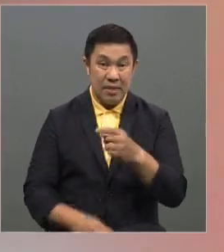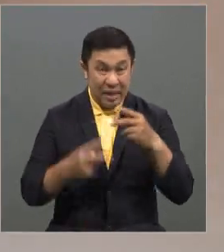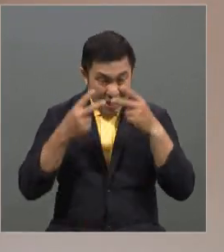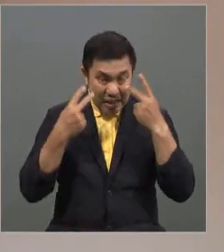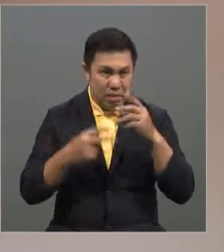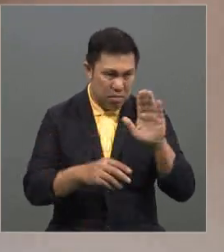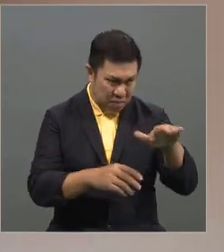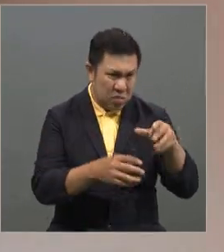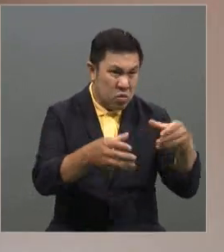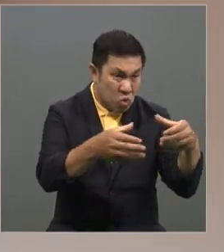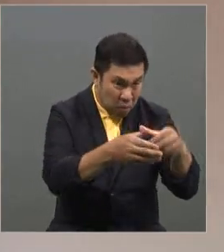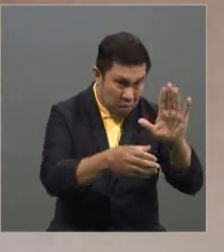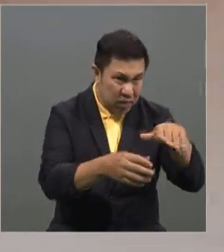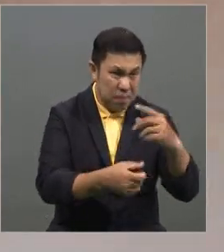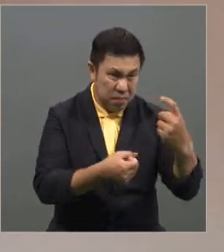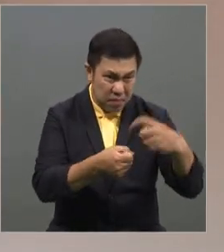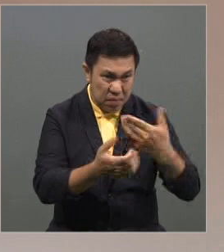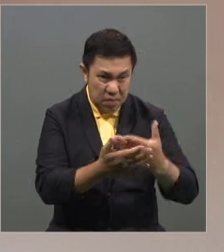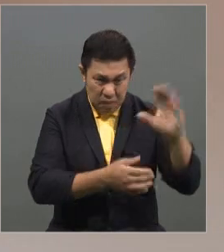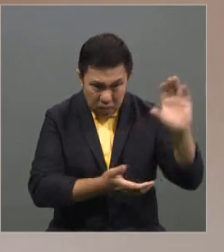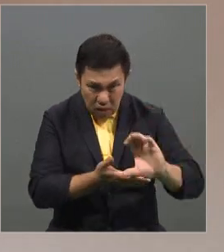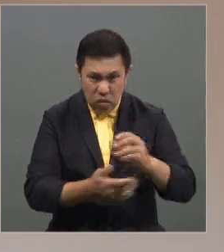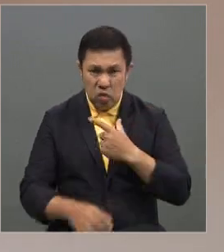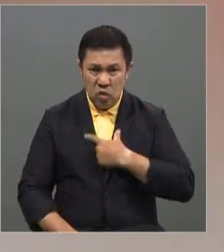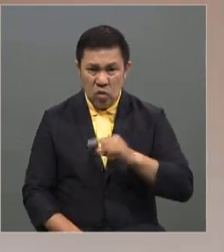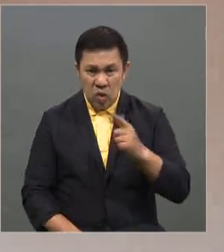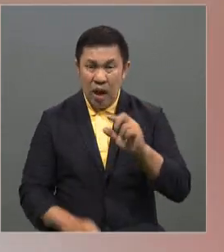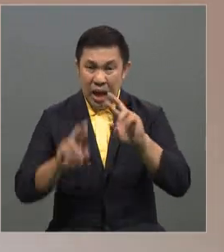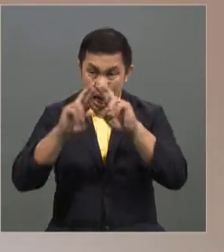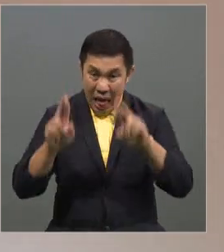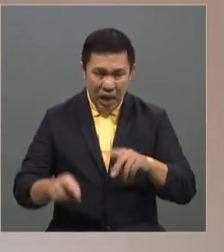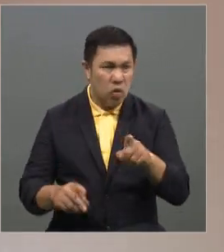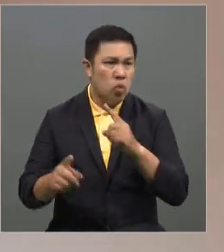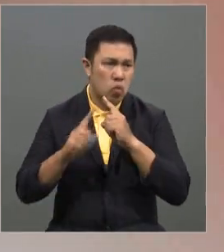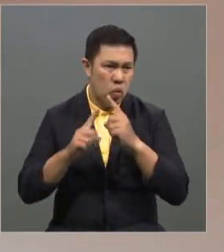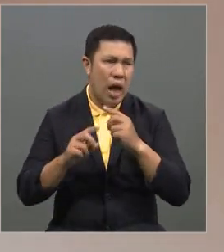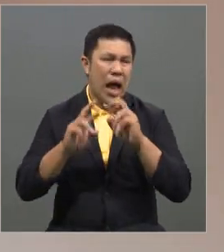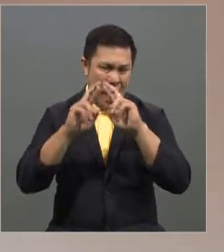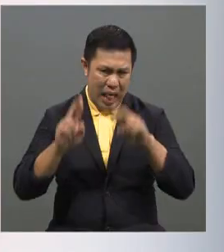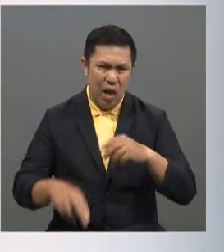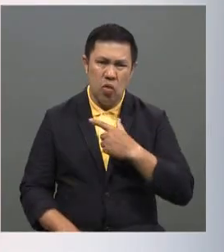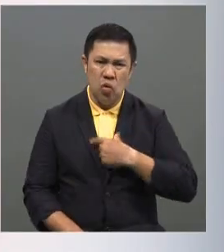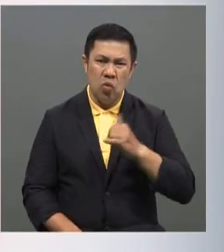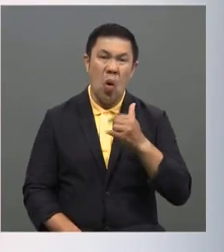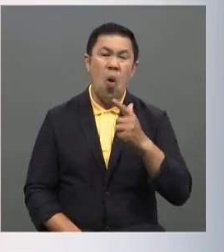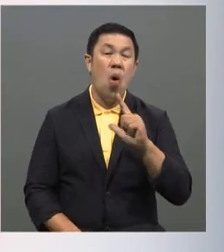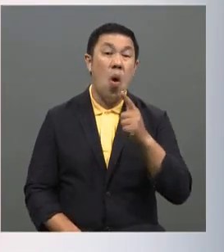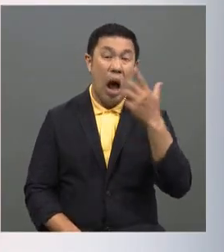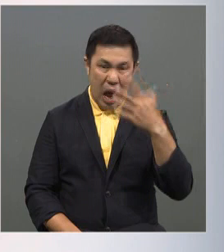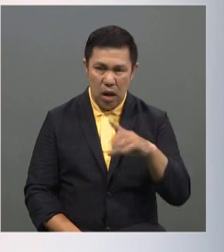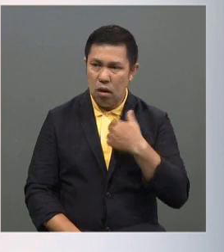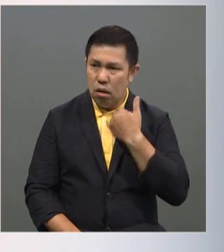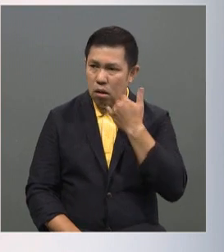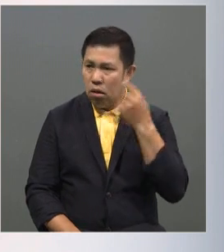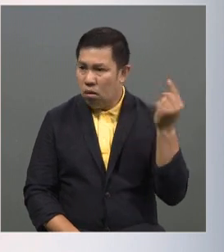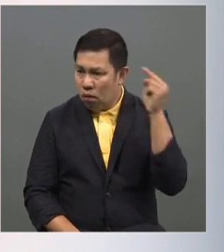ร่วมลงทุนอีกหลายกลุ่มบางคนได้ข้อเสนอให้ไปรับทองที่ร้านอ้างว่าติดต่อร้านทองเอาไว้แล้วแต่พอไปถึงก็ปรากฏว่าทางร้